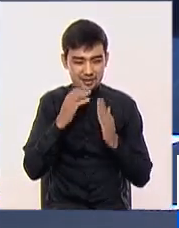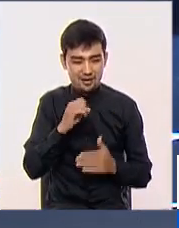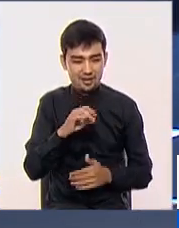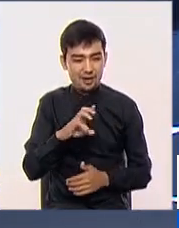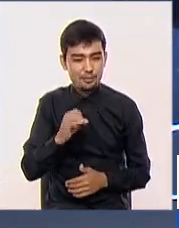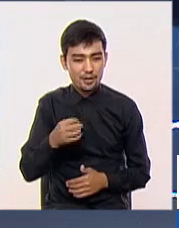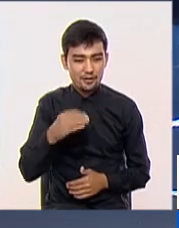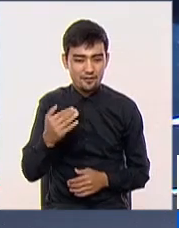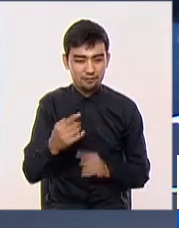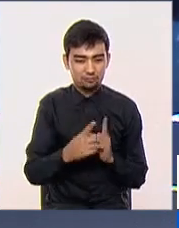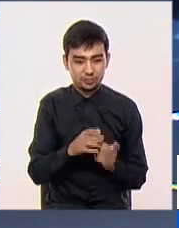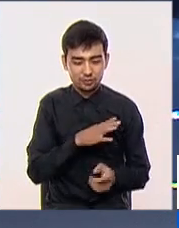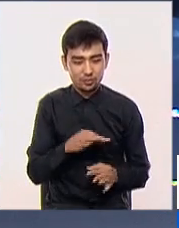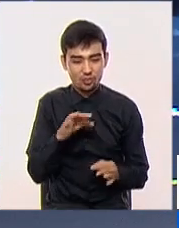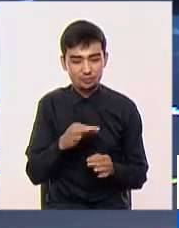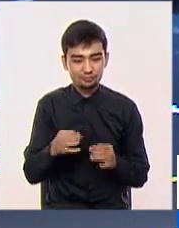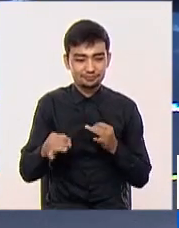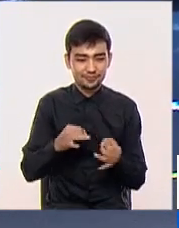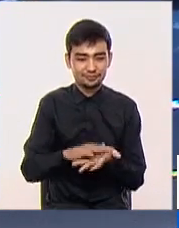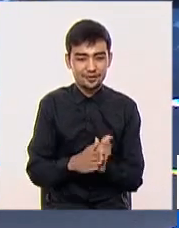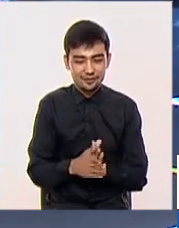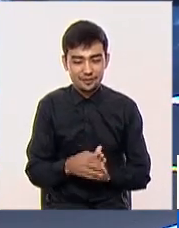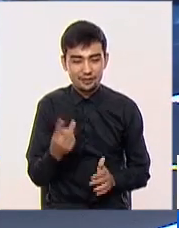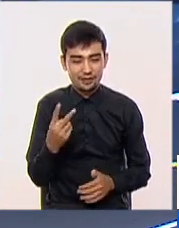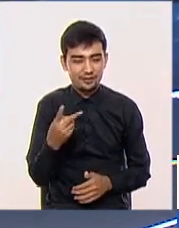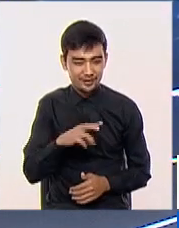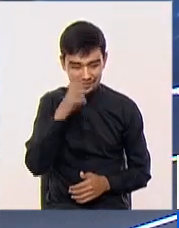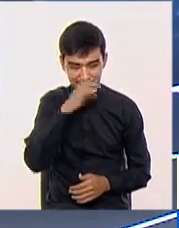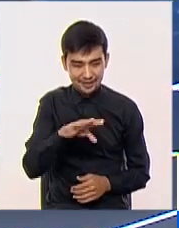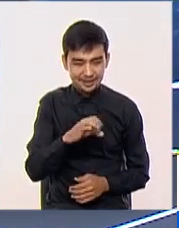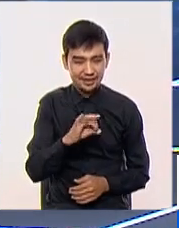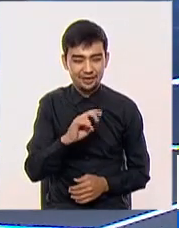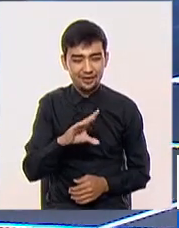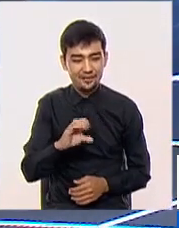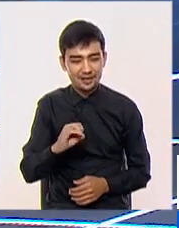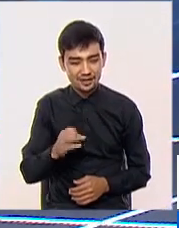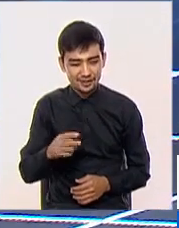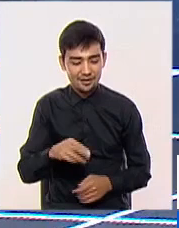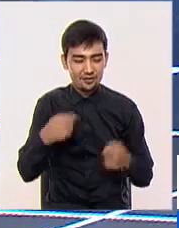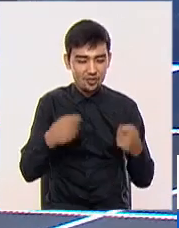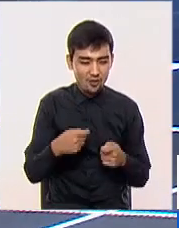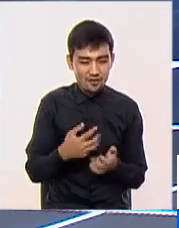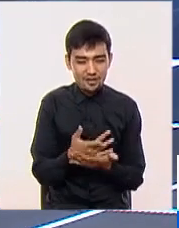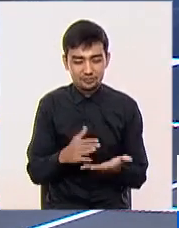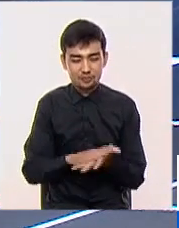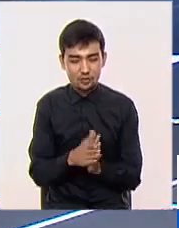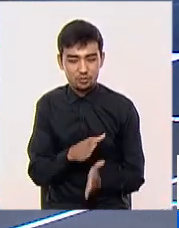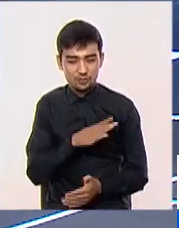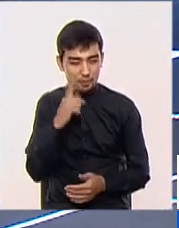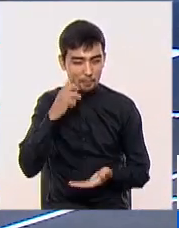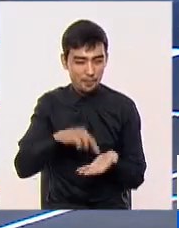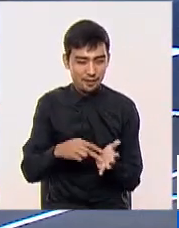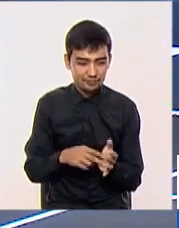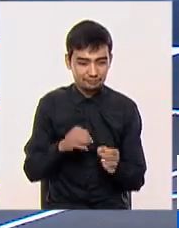темой встречи стало укрепление взаимодействия двух стран в сферах инвестиций, экономики, торговли и финансов. Участники поделились планами